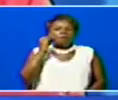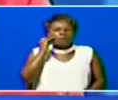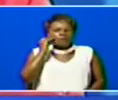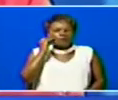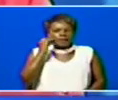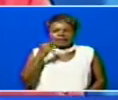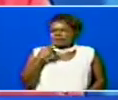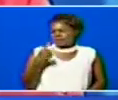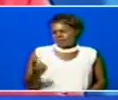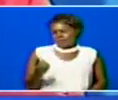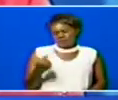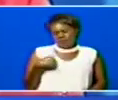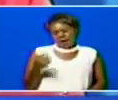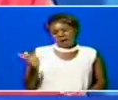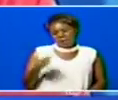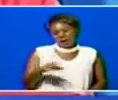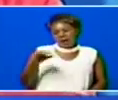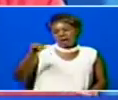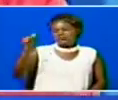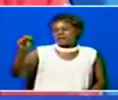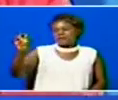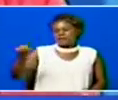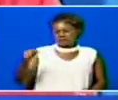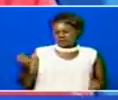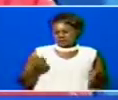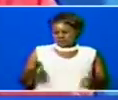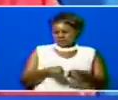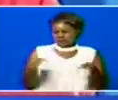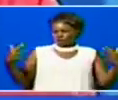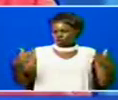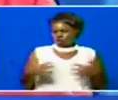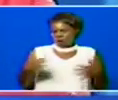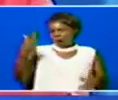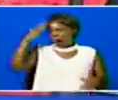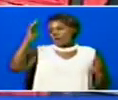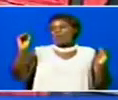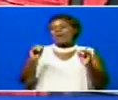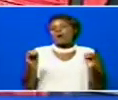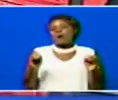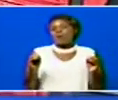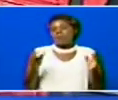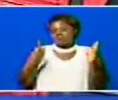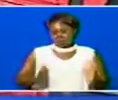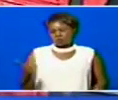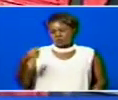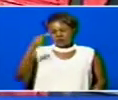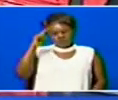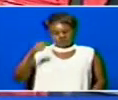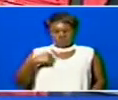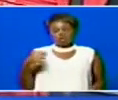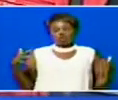Turudi nyumbani akasema nimekujia Janet. So yule dada yake akashtuka. Kujua kama nitakujiwa.